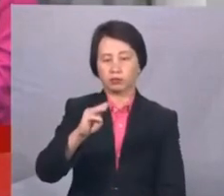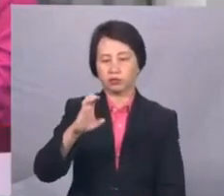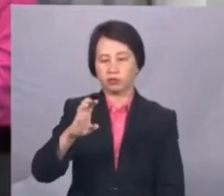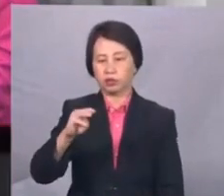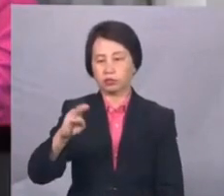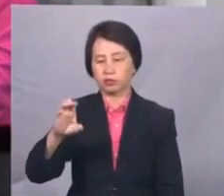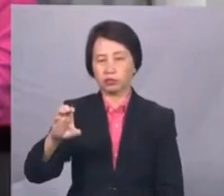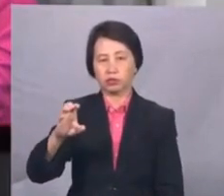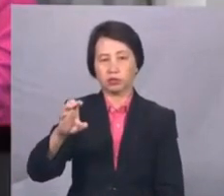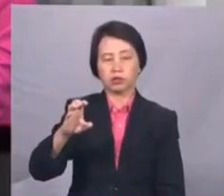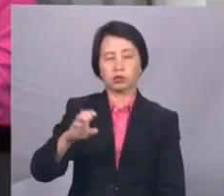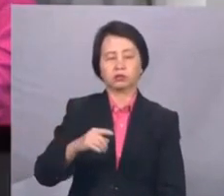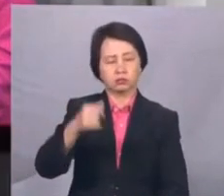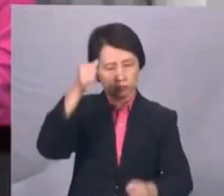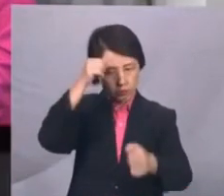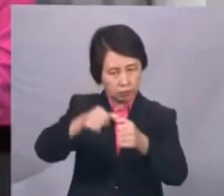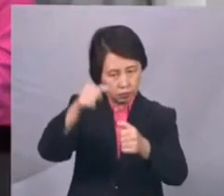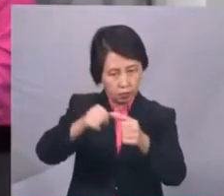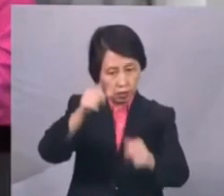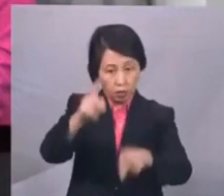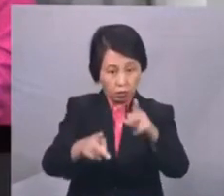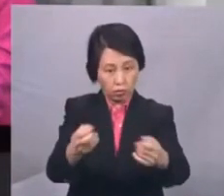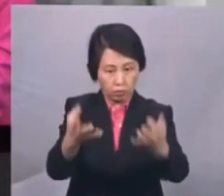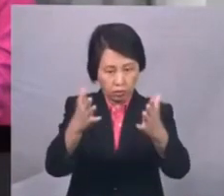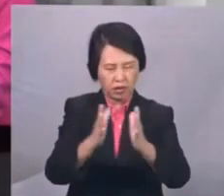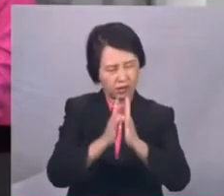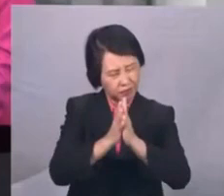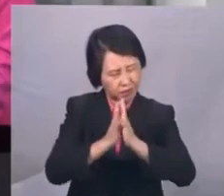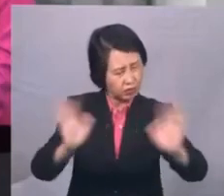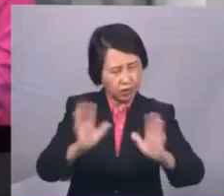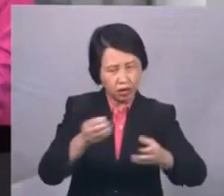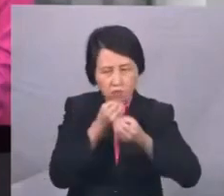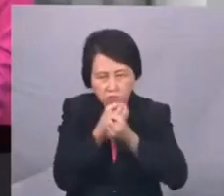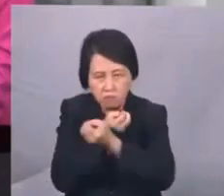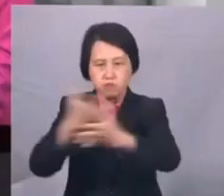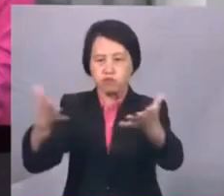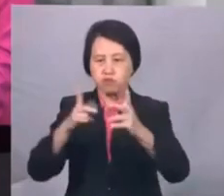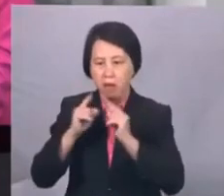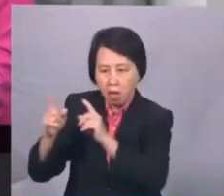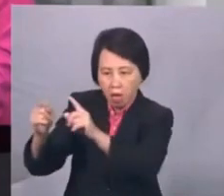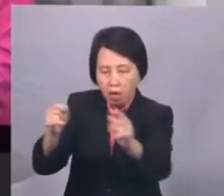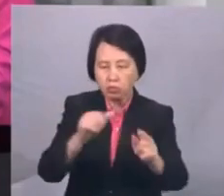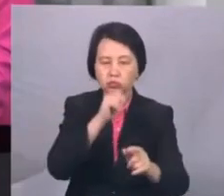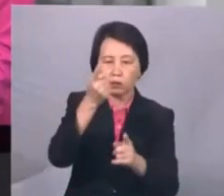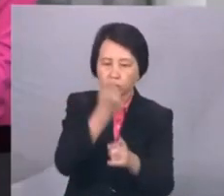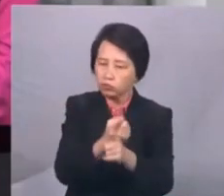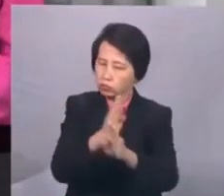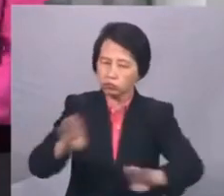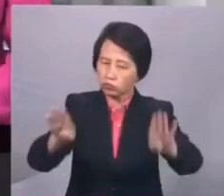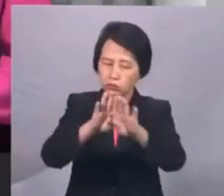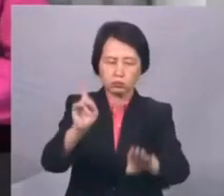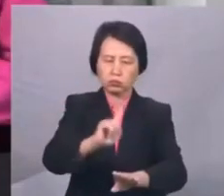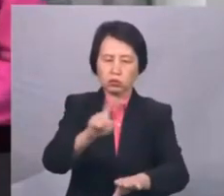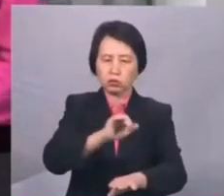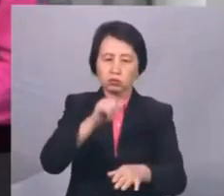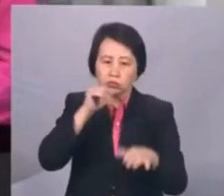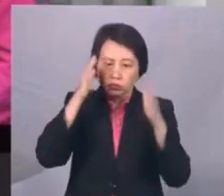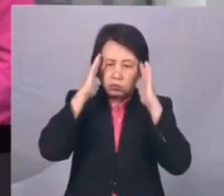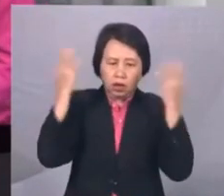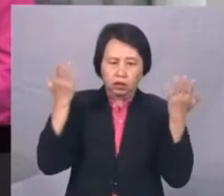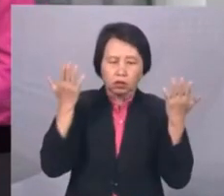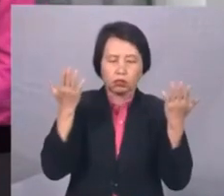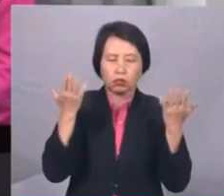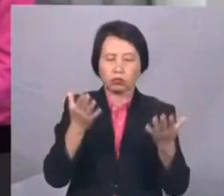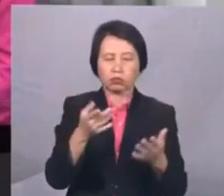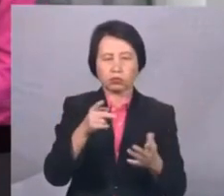jatuh Saifuddin Abdullah mengingatkan orang ramai supaya tidak menyebarkan sebarang berita tidak Shahih dan tidak diketahui